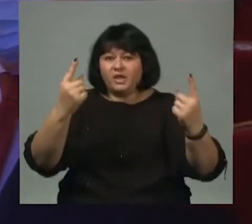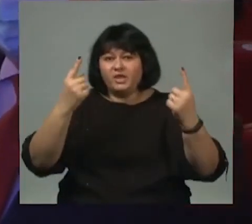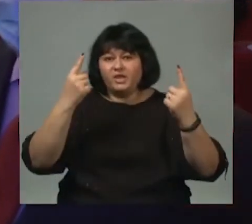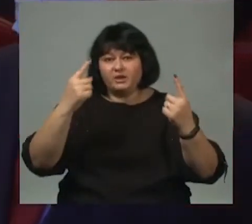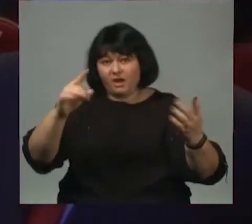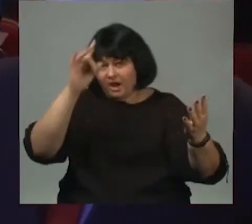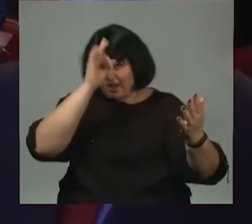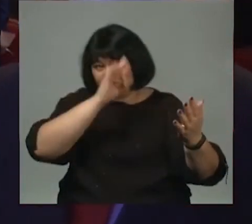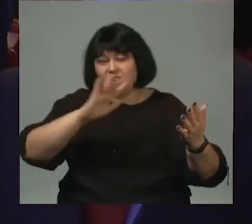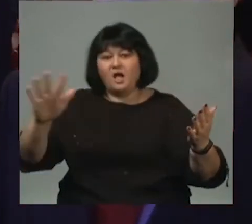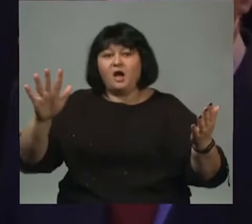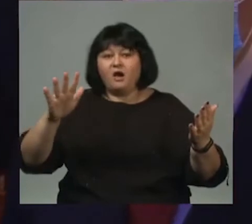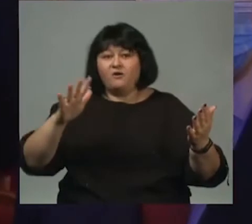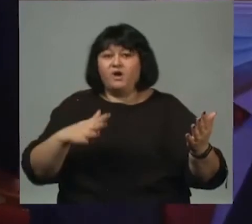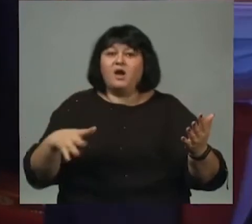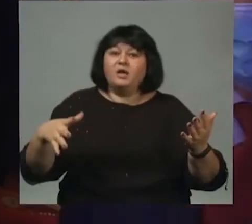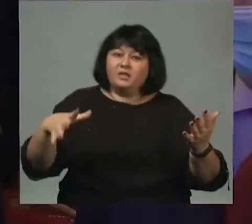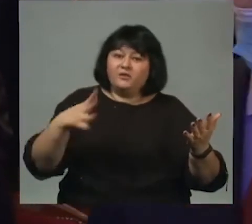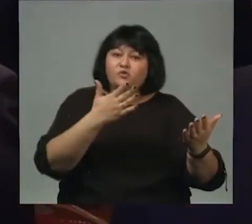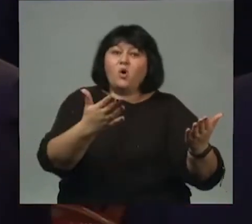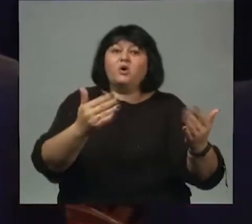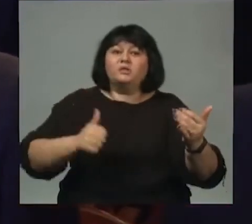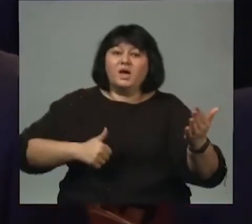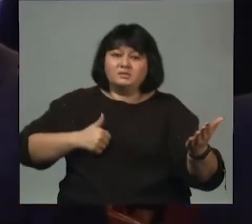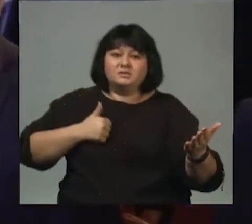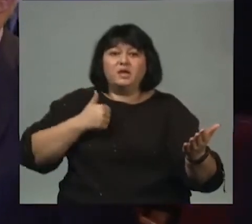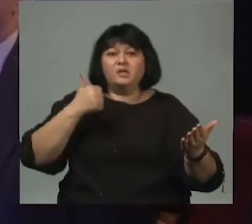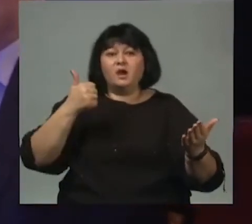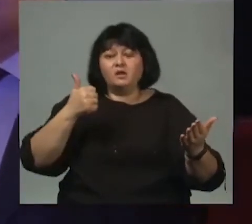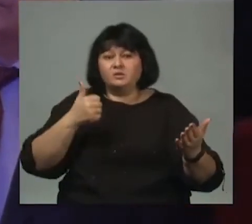В соответствии со статьей 37 Устава Белгородской области региональное